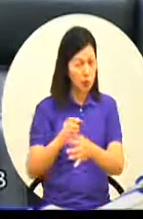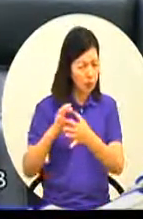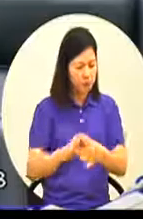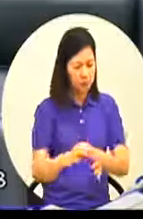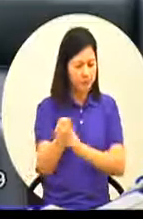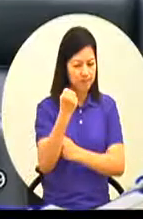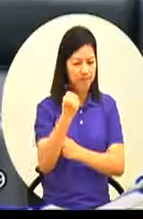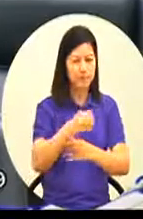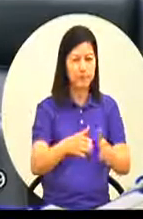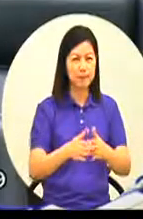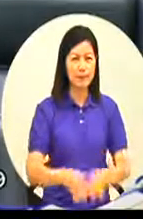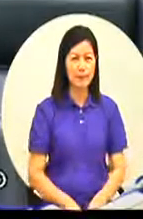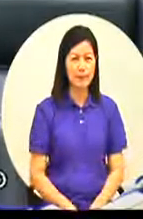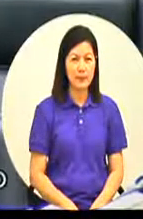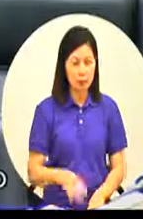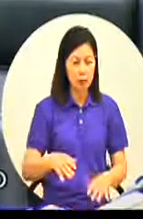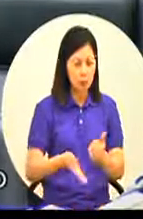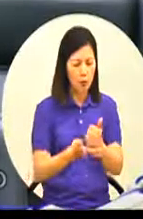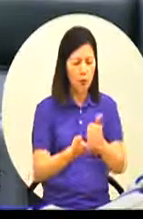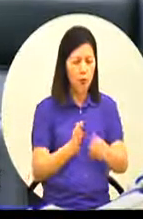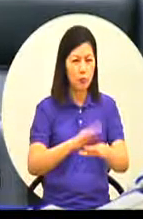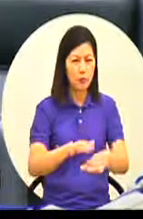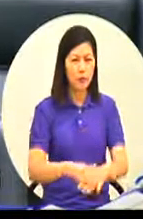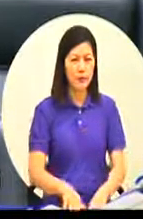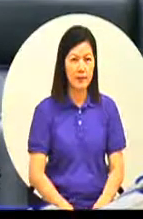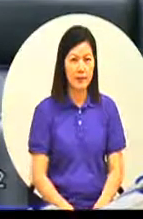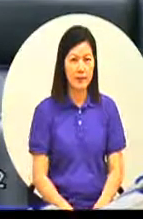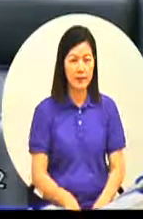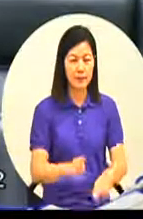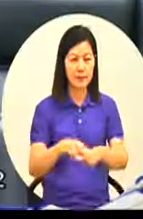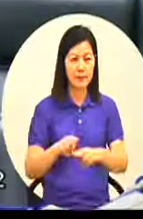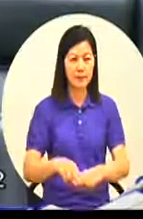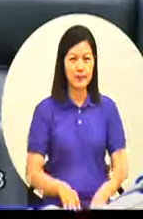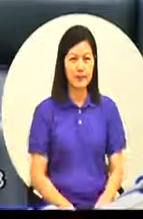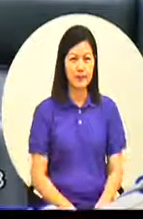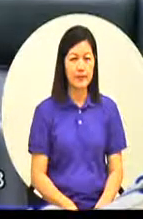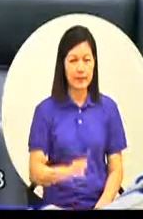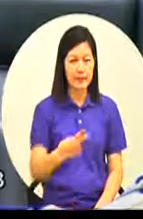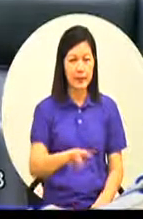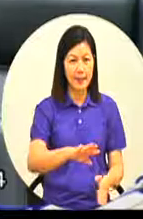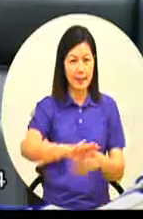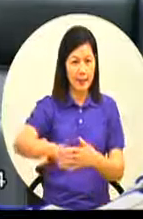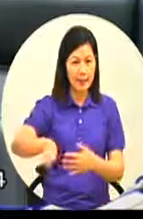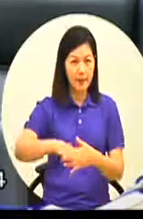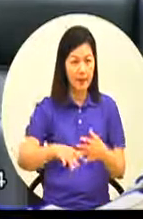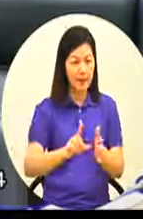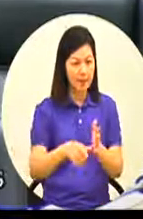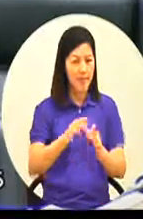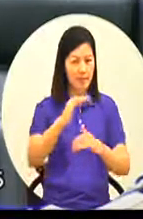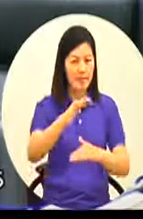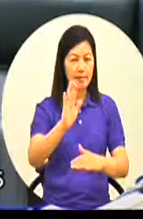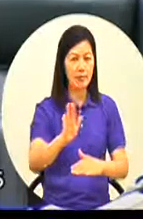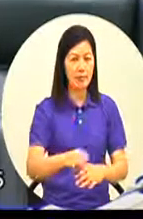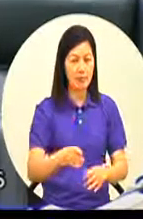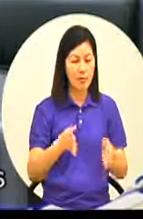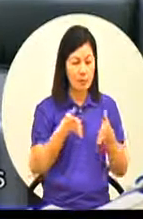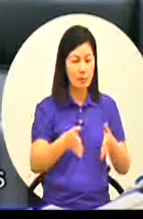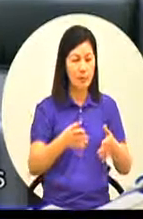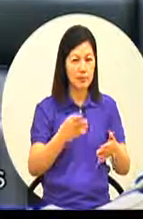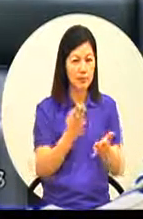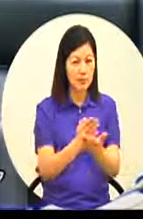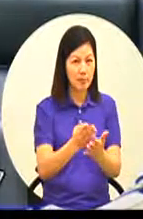我来鼓励啦，我来鼓励。 好，好，请坐哈。 谢谢。 啊，另外因为时间的关系哈，我针对第三项就是安